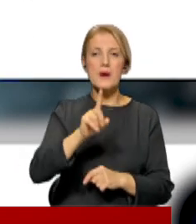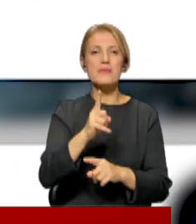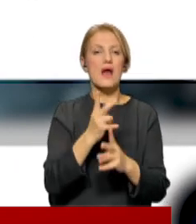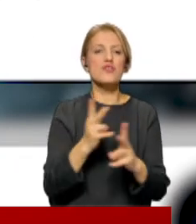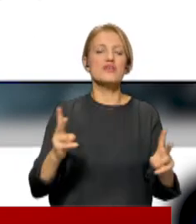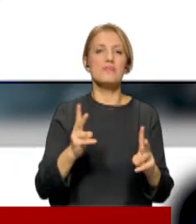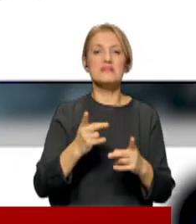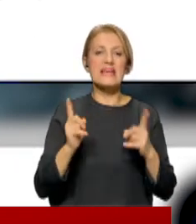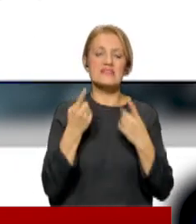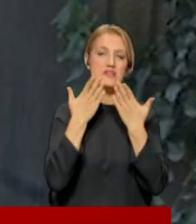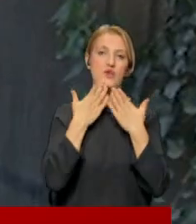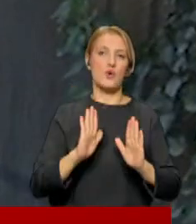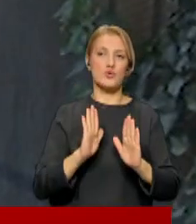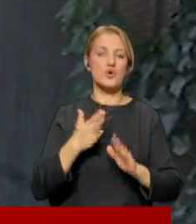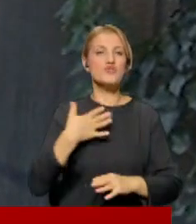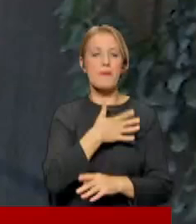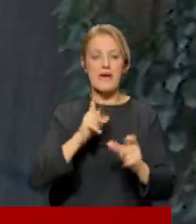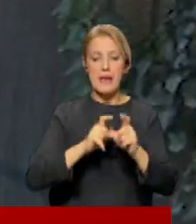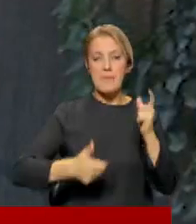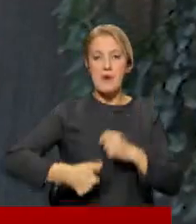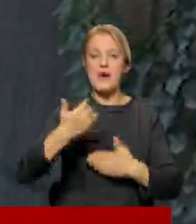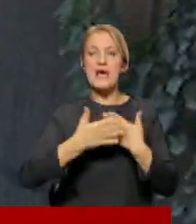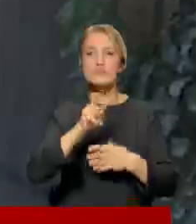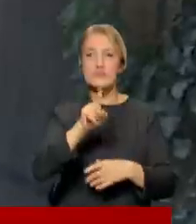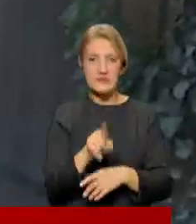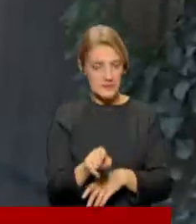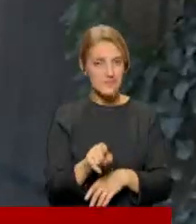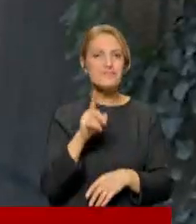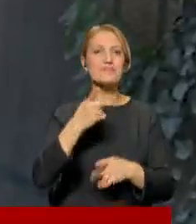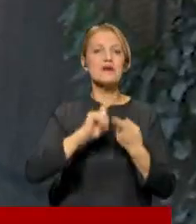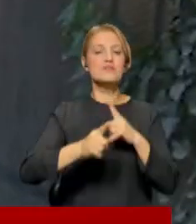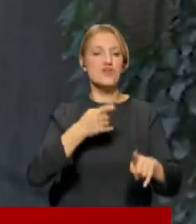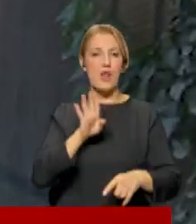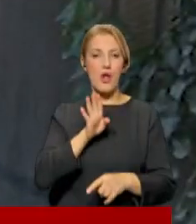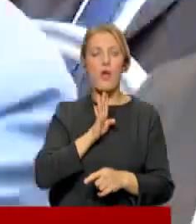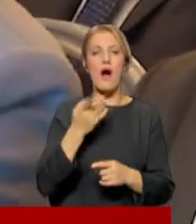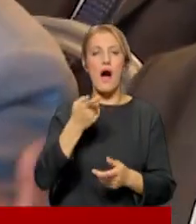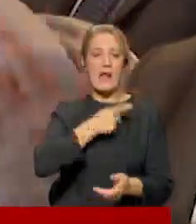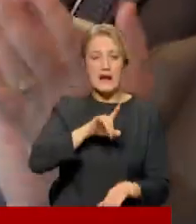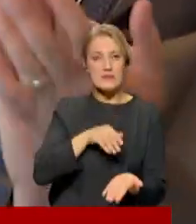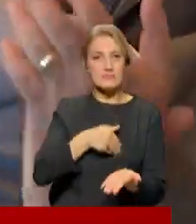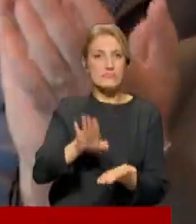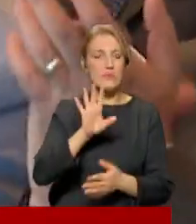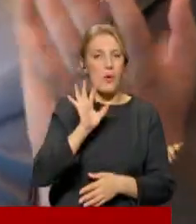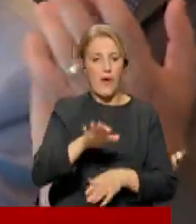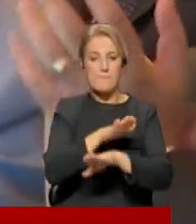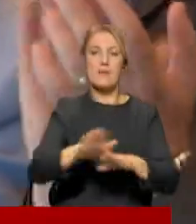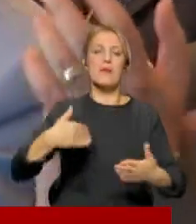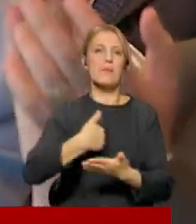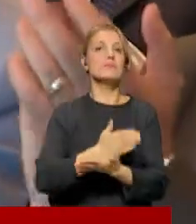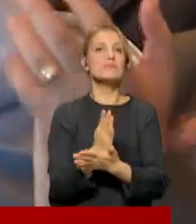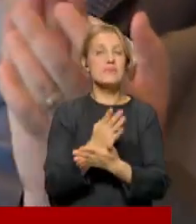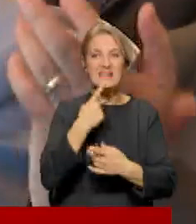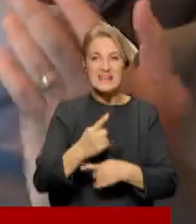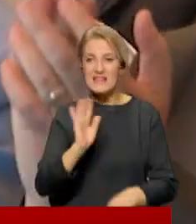açıklama yapmaya etkisi yoktur CHP Genel Başkan Yardımcısı kuşoğlu'nun Kılıçdaroğlu'nun adayları reddedilirse masa dağılır sonrası